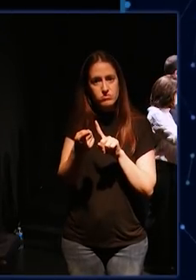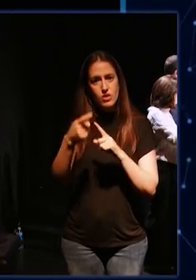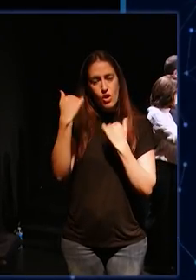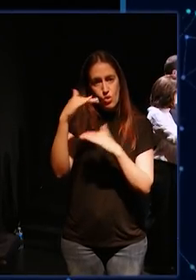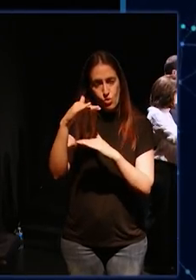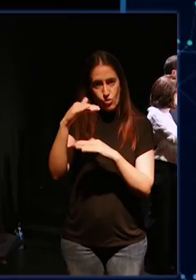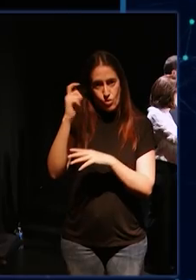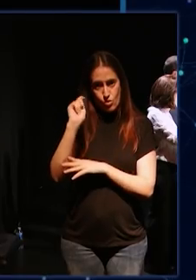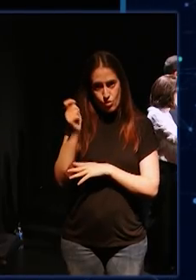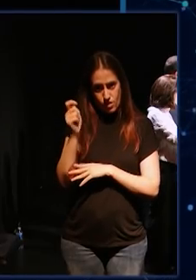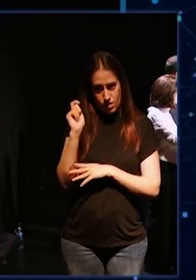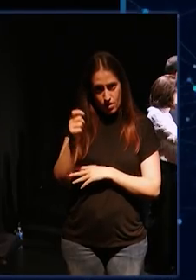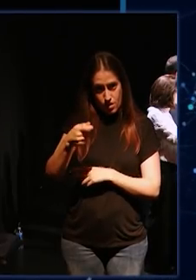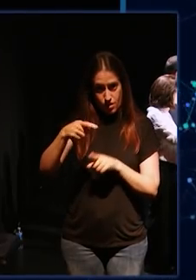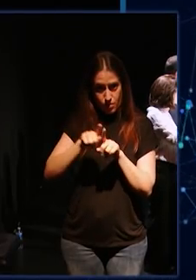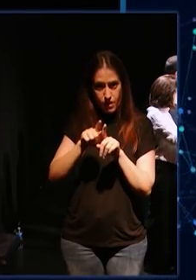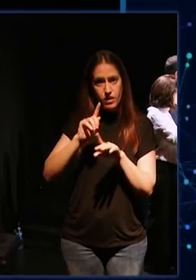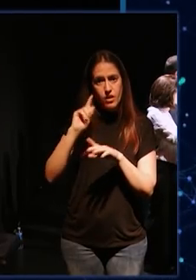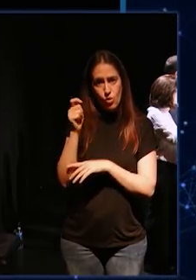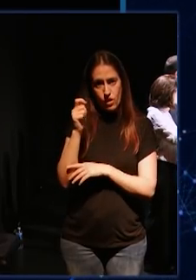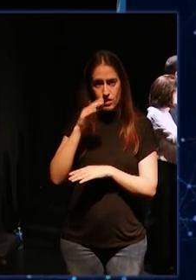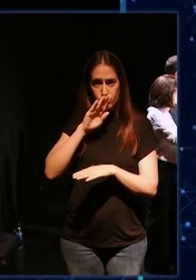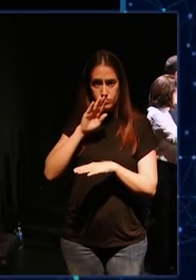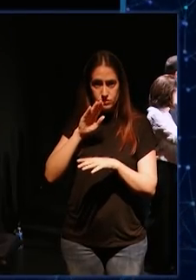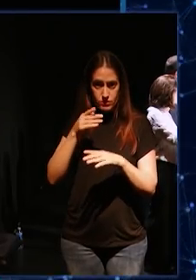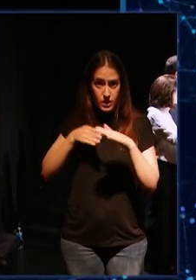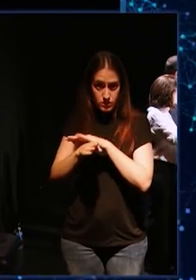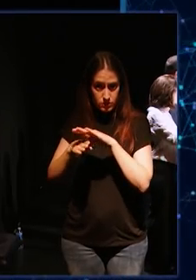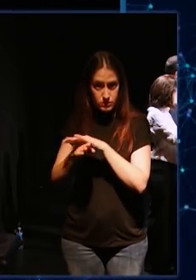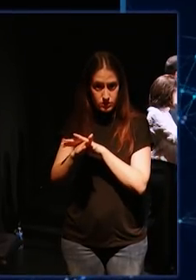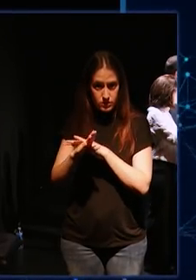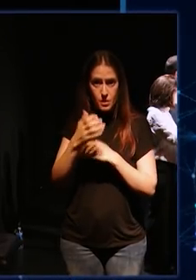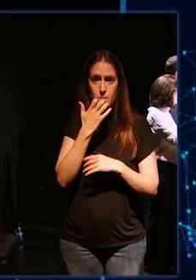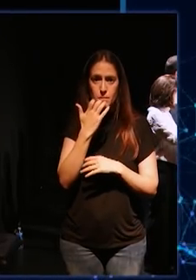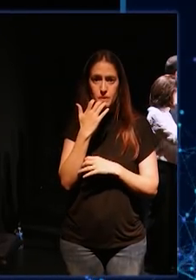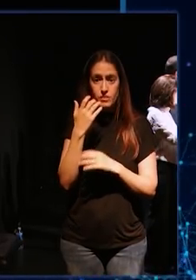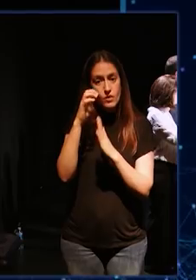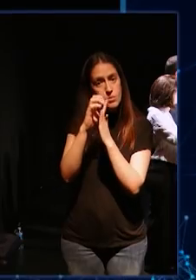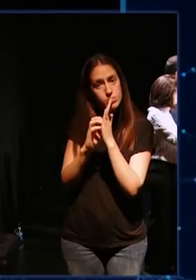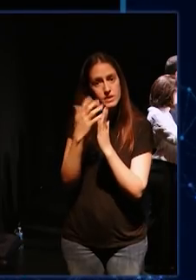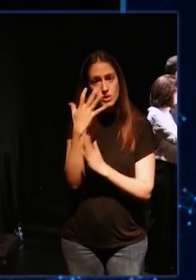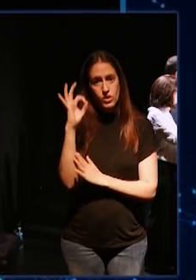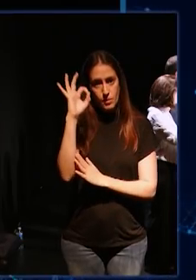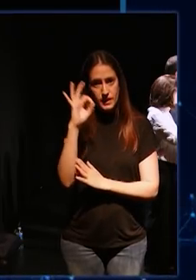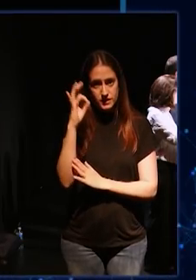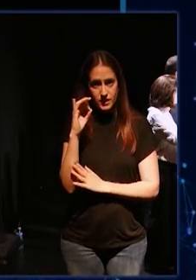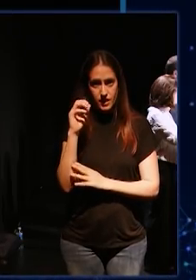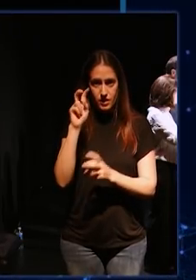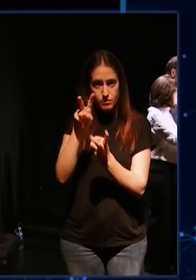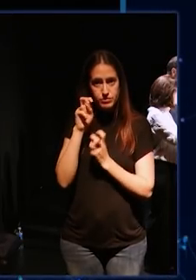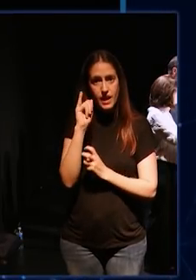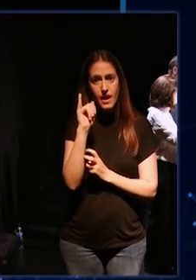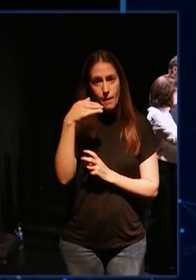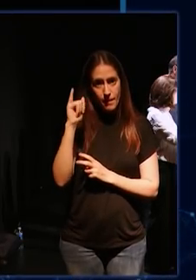lloguer per generar lloguers assequibles, com subvencionant el 50% de l'IBI, per exemple. També nosaltres fem